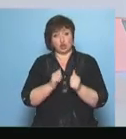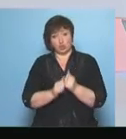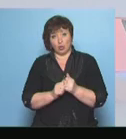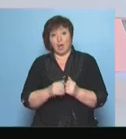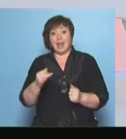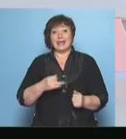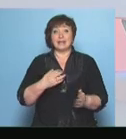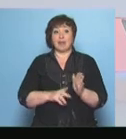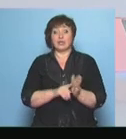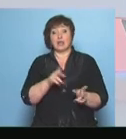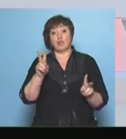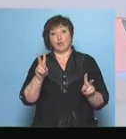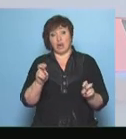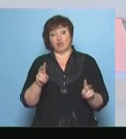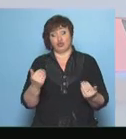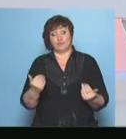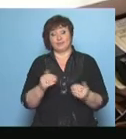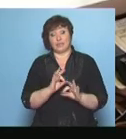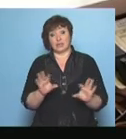Тему продолжит Елена Лебедева.